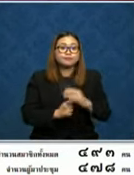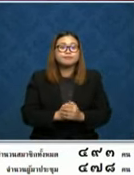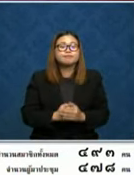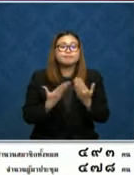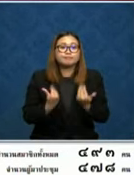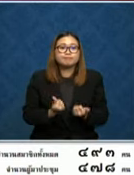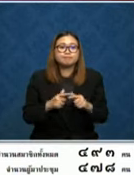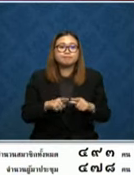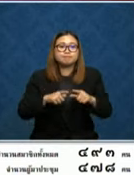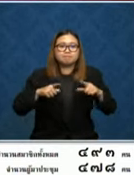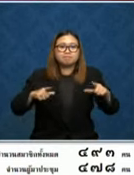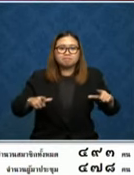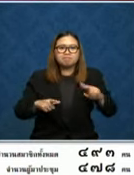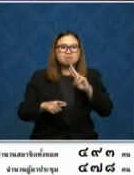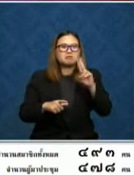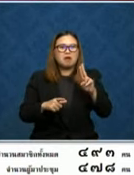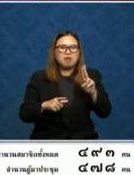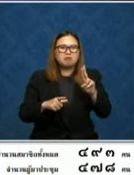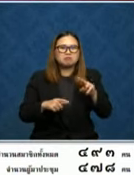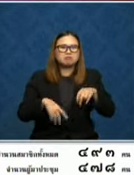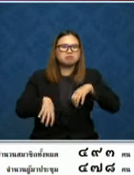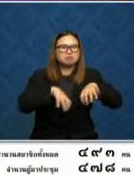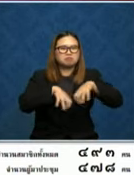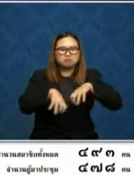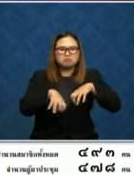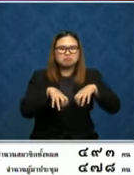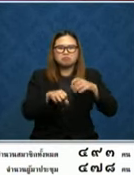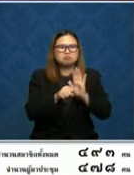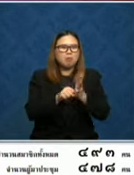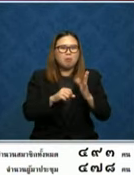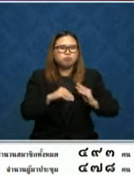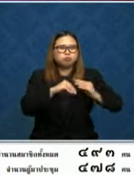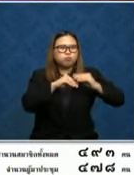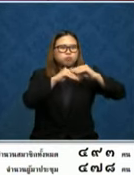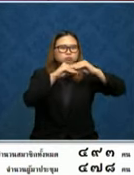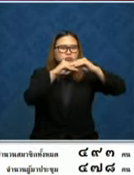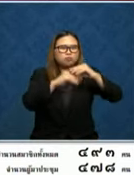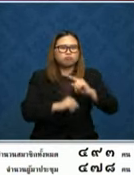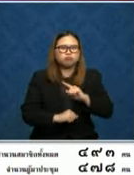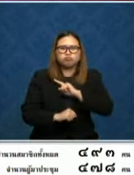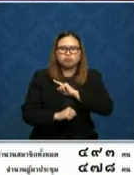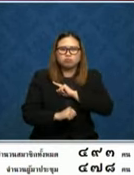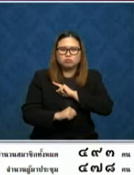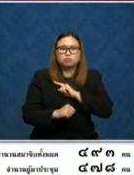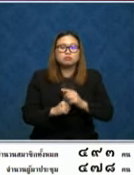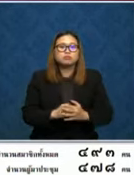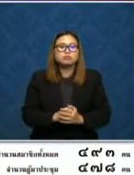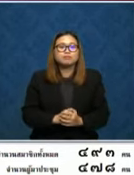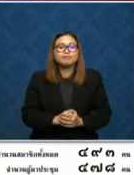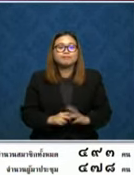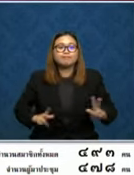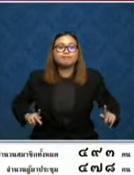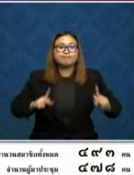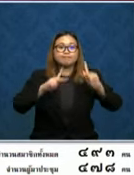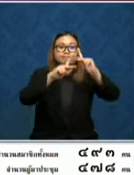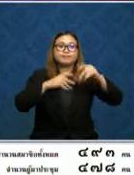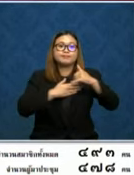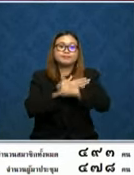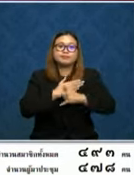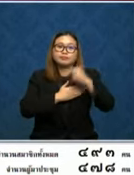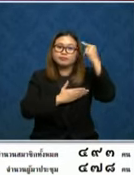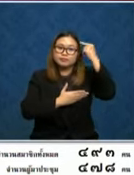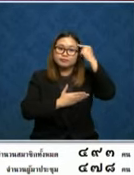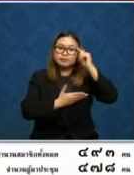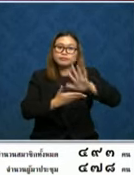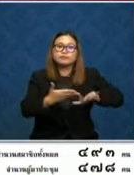งพอต่อการใช้งานและความต้องการที่เพิ่มขึ้นของภารกิจทางการทูตกระทรวงการต่างประเทศจึงมีแผน